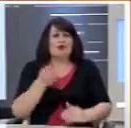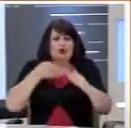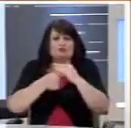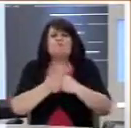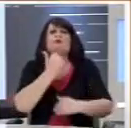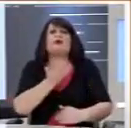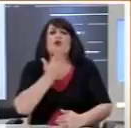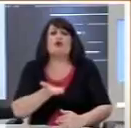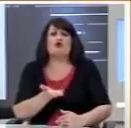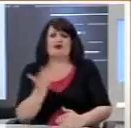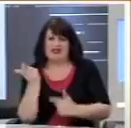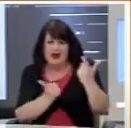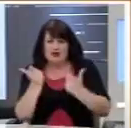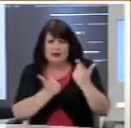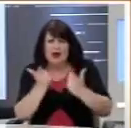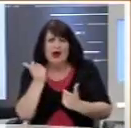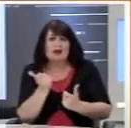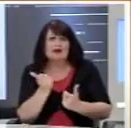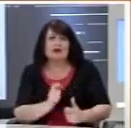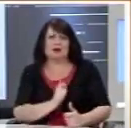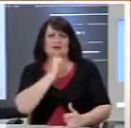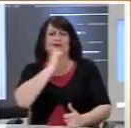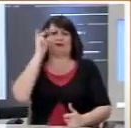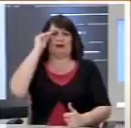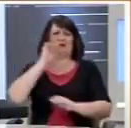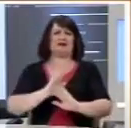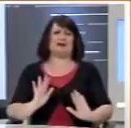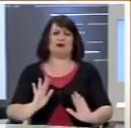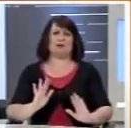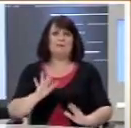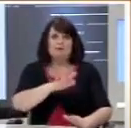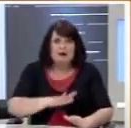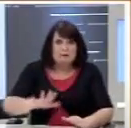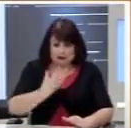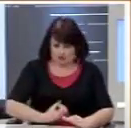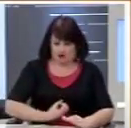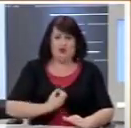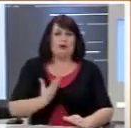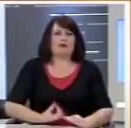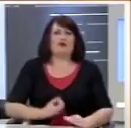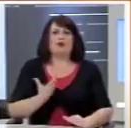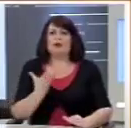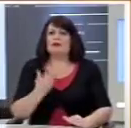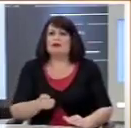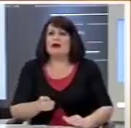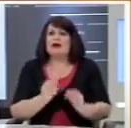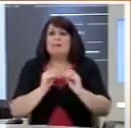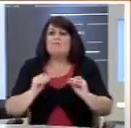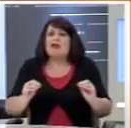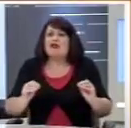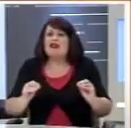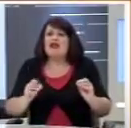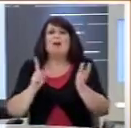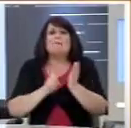και πρέπει να πάρουν δάνεια και δεν είναι το πανεπιστήμιο για αυτούς. Παντού αισθάνονται ότι υπάρχει, η παιδεία πρέπει να είναι